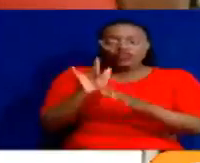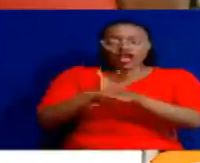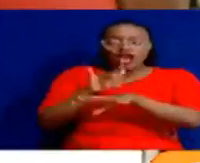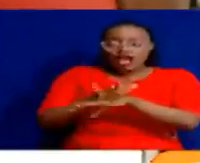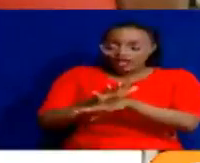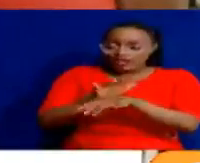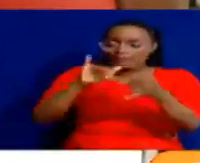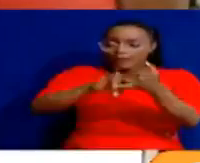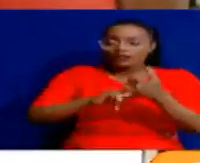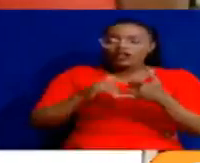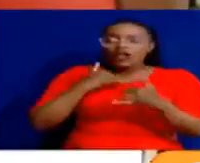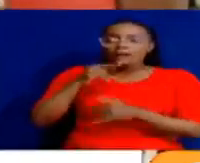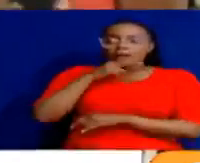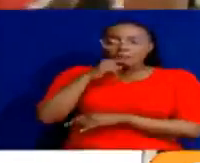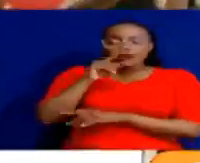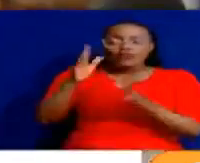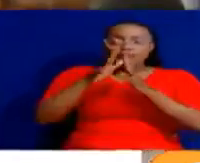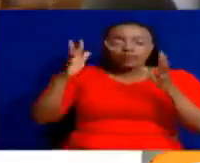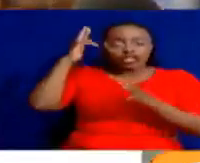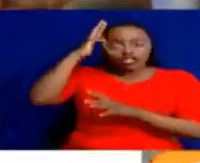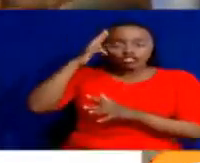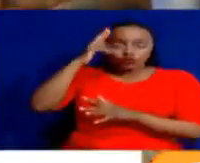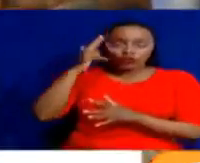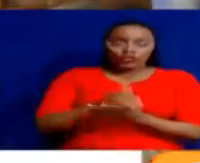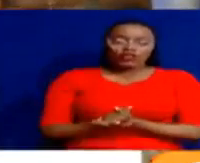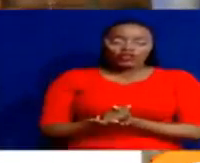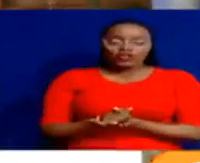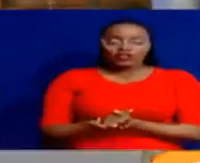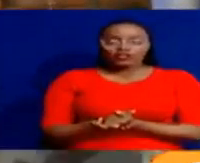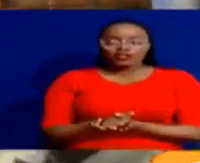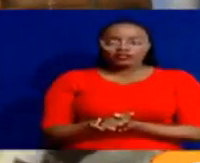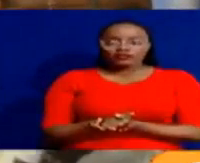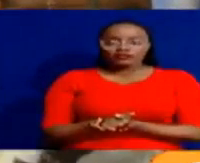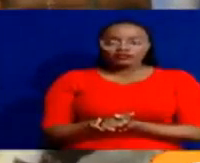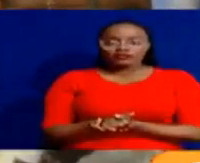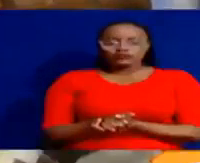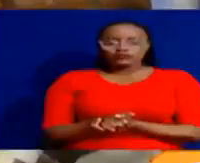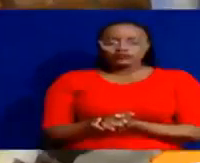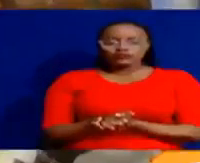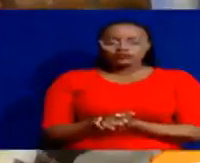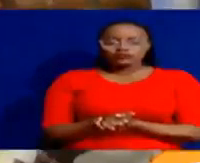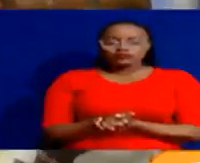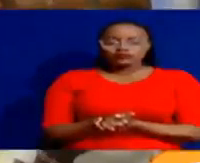haraka na mapema pia zimetaja kama sababu kuu. Francis Mtalaki, Ruenga Citizen, Mombasa.